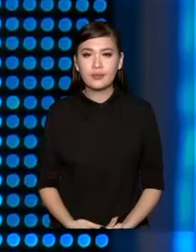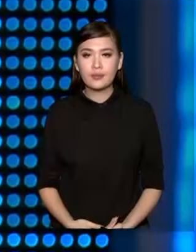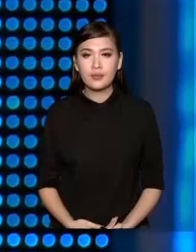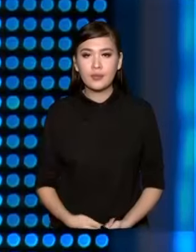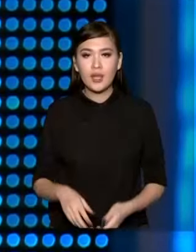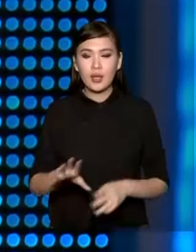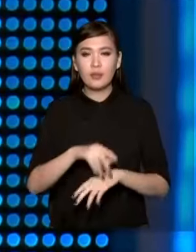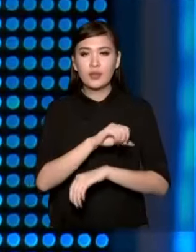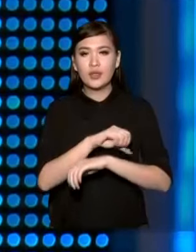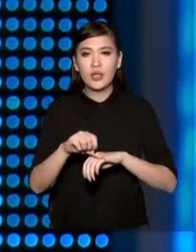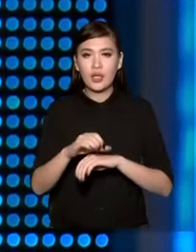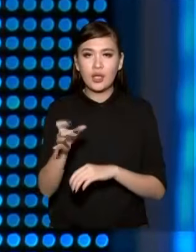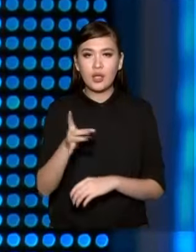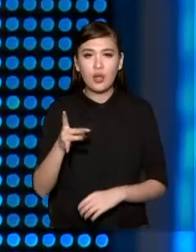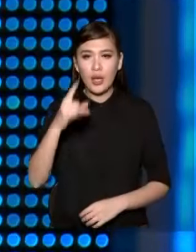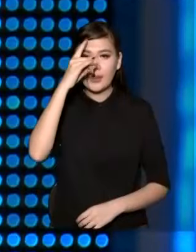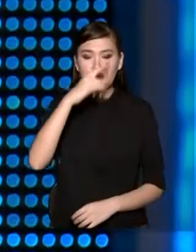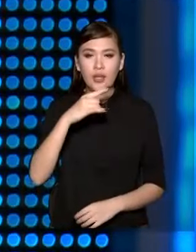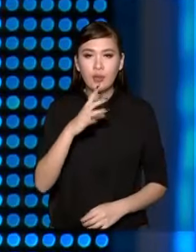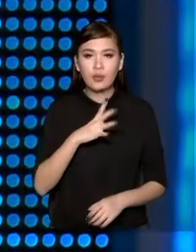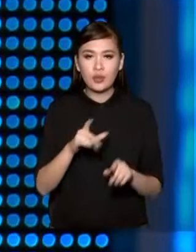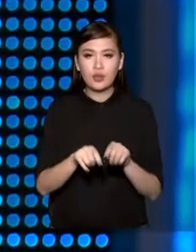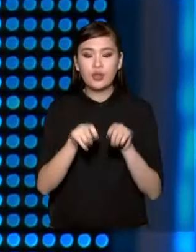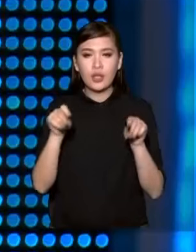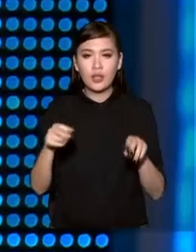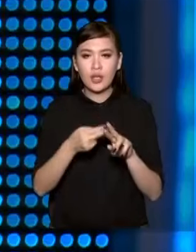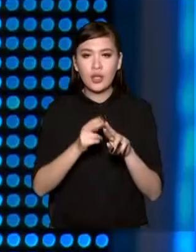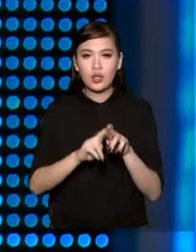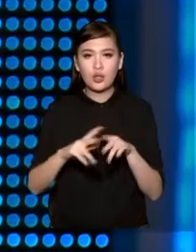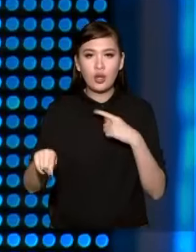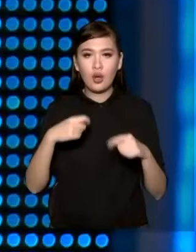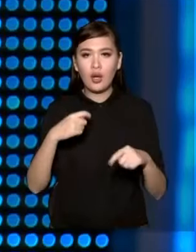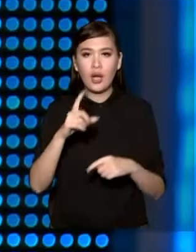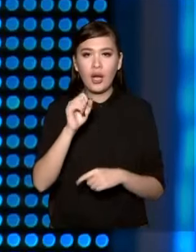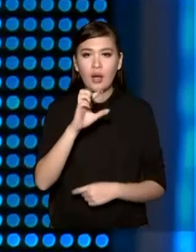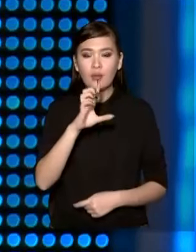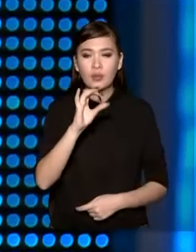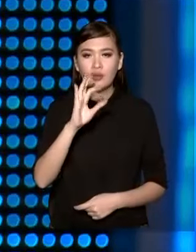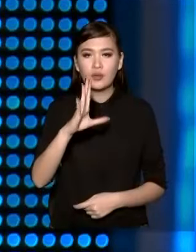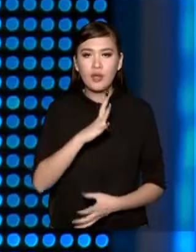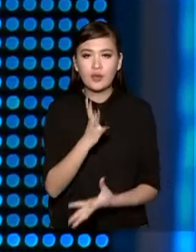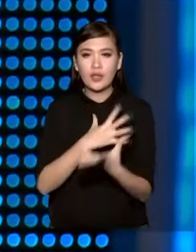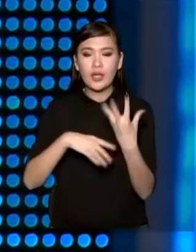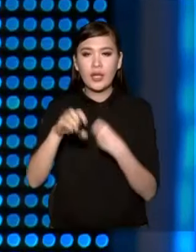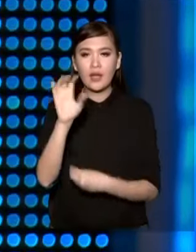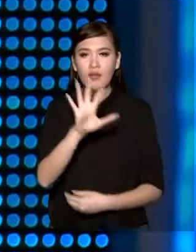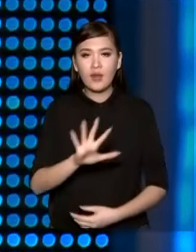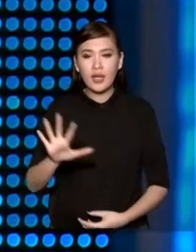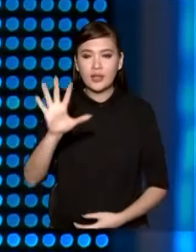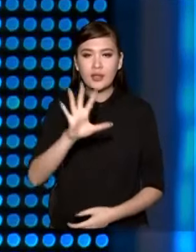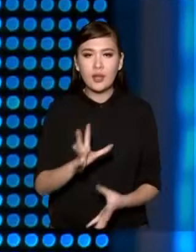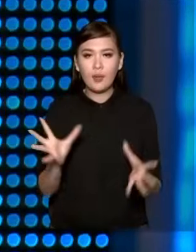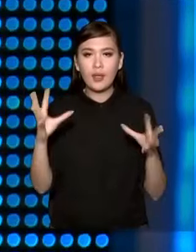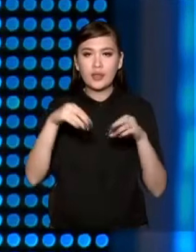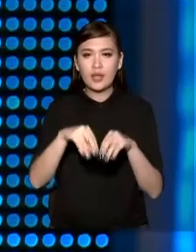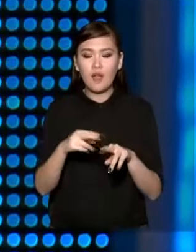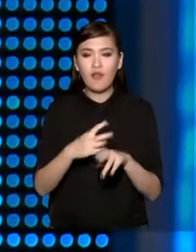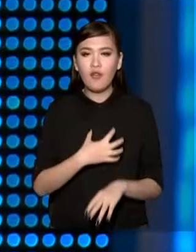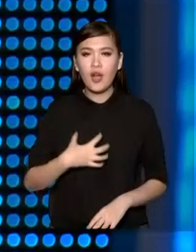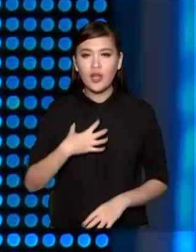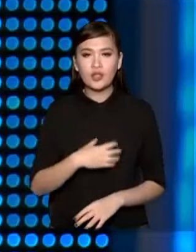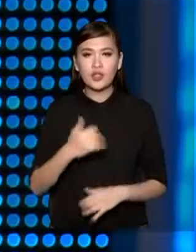В приграничных регионах Казахстана создается система торговых хабов для всего евразийского пространства. Это